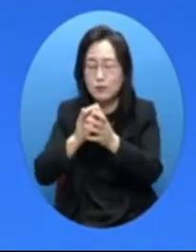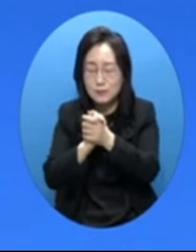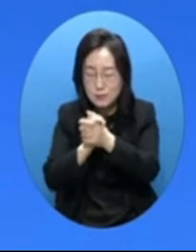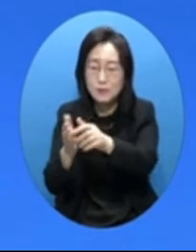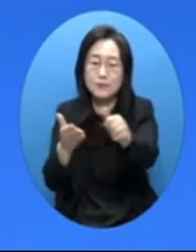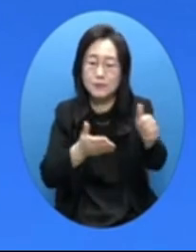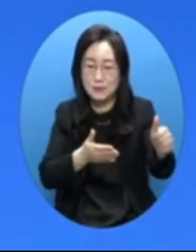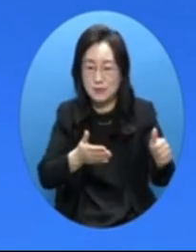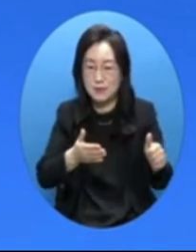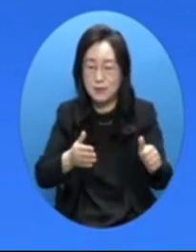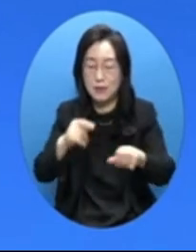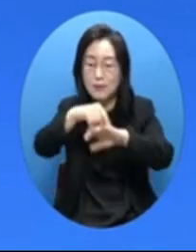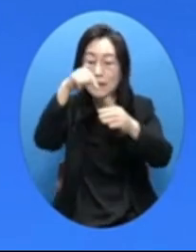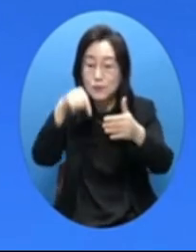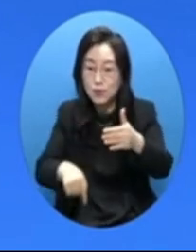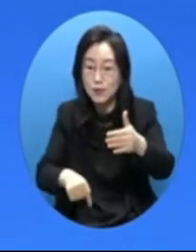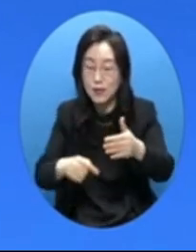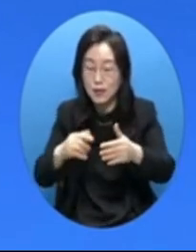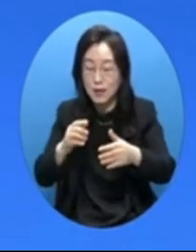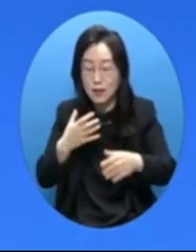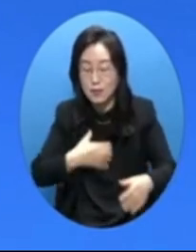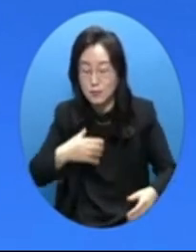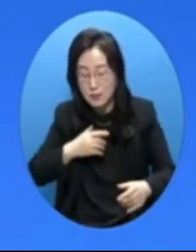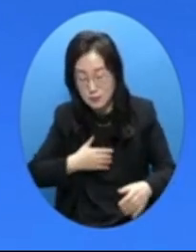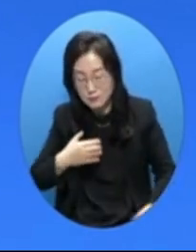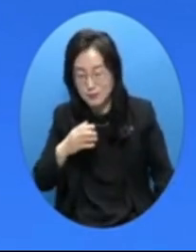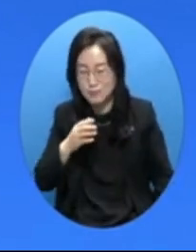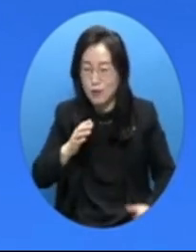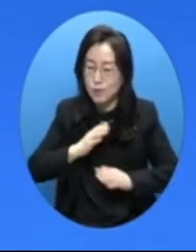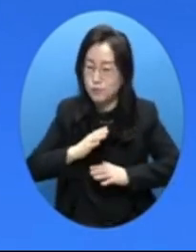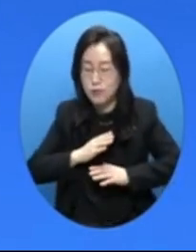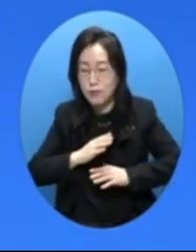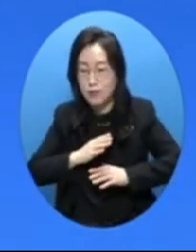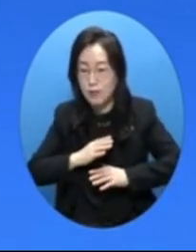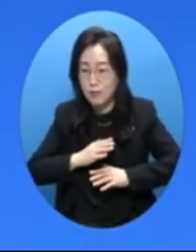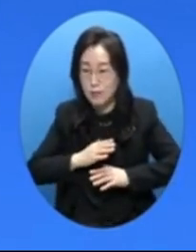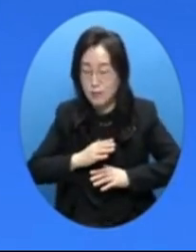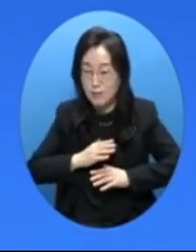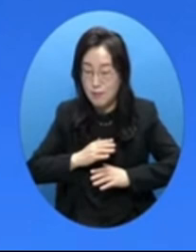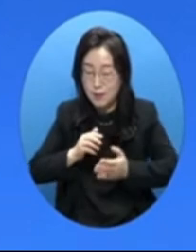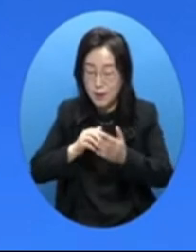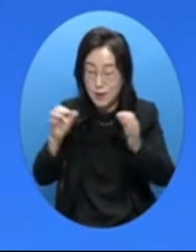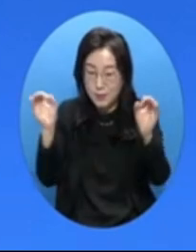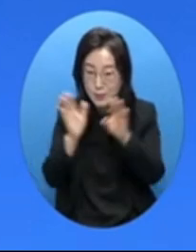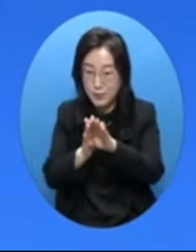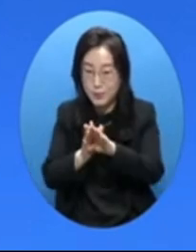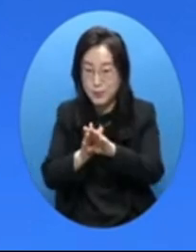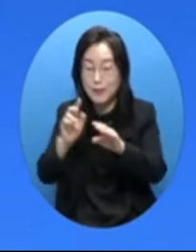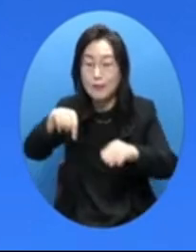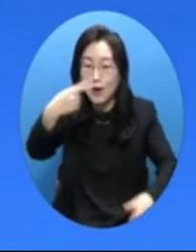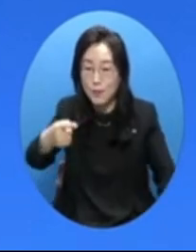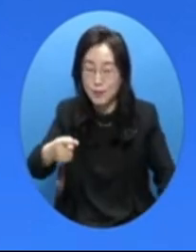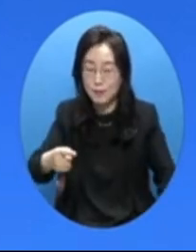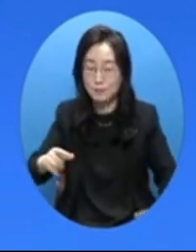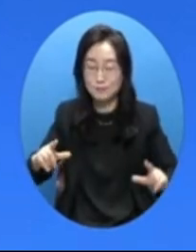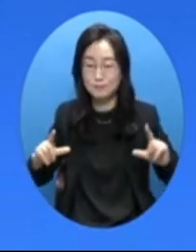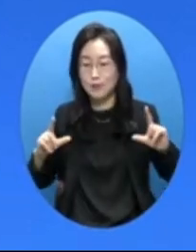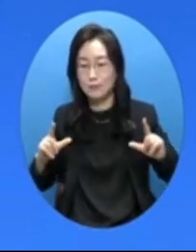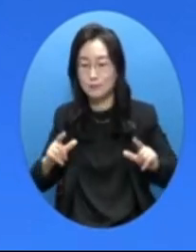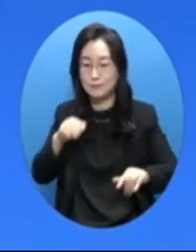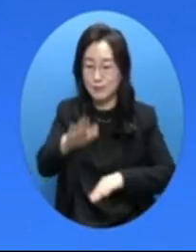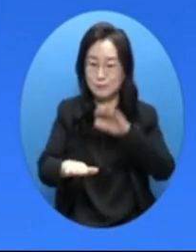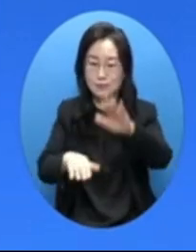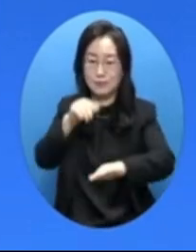그래서 내 마음속에는 염려 그지 불안의 얼굴을 무너뜨리면 그 다음에 우리는 가설 펴고 당당히 앞으로